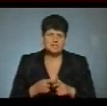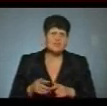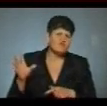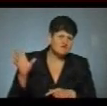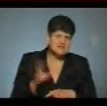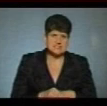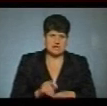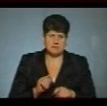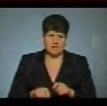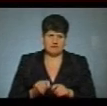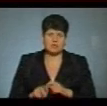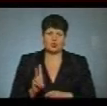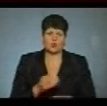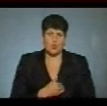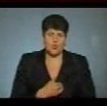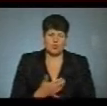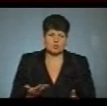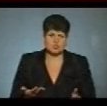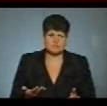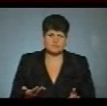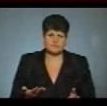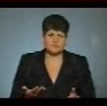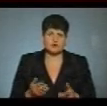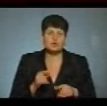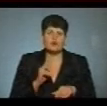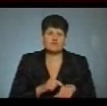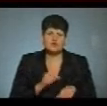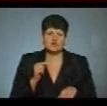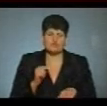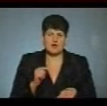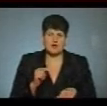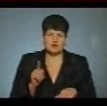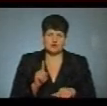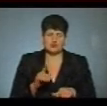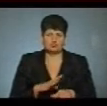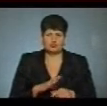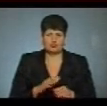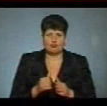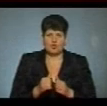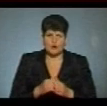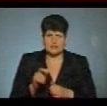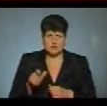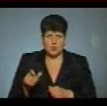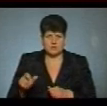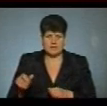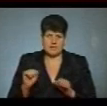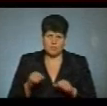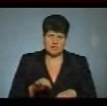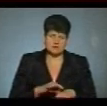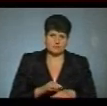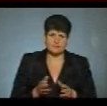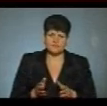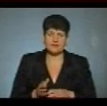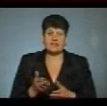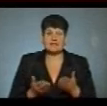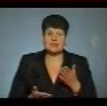всіх охоче, хто хоче себе перевірити, хто відчуває, що десь був поряд з людиною, яка могла захворіти і таке інше?